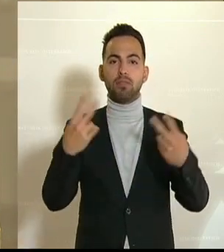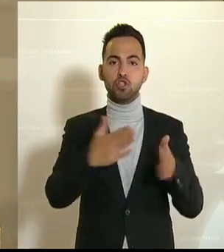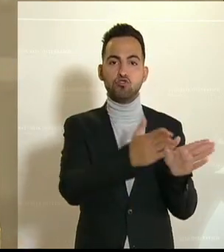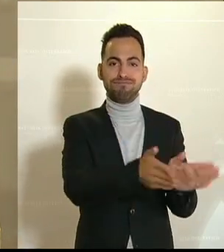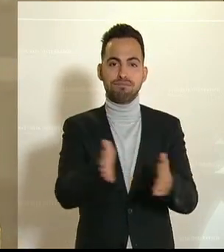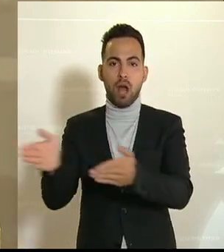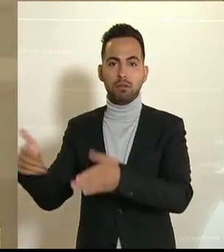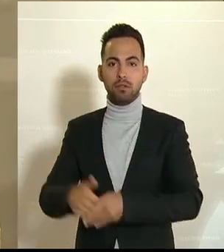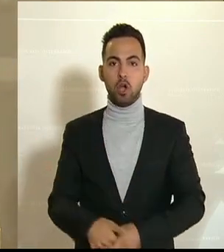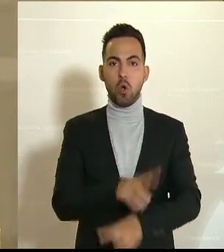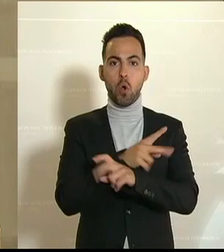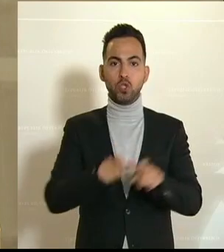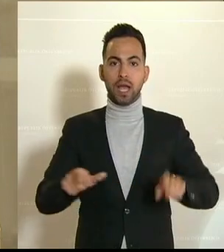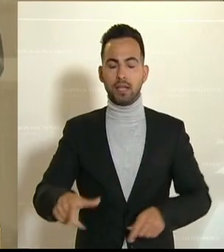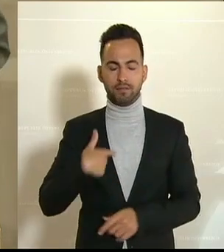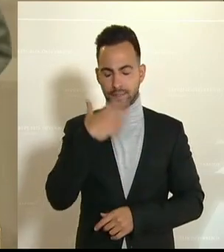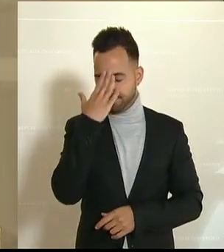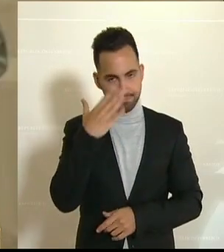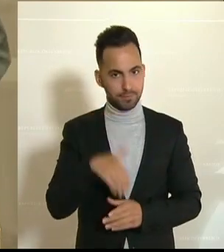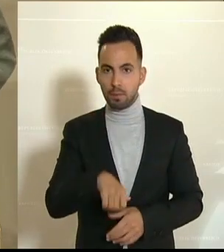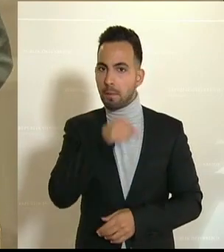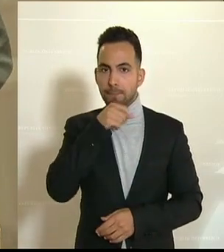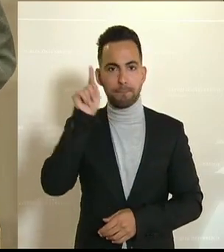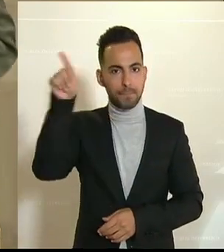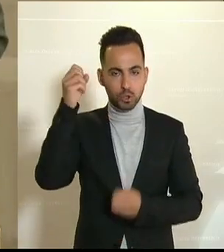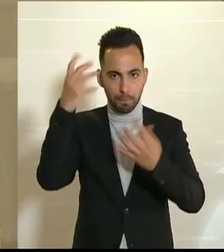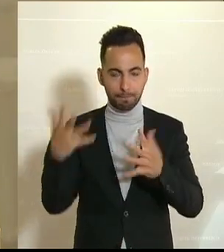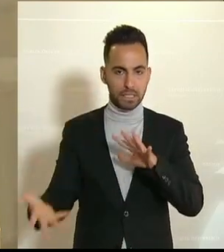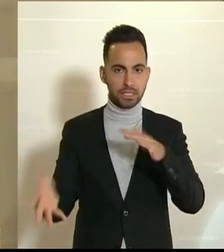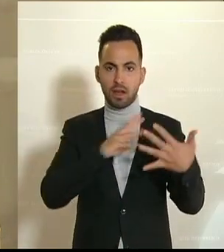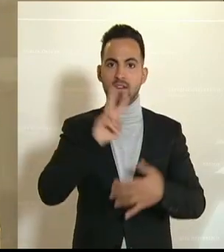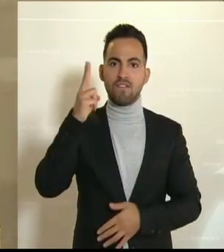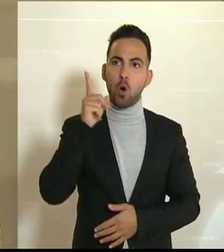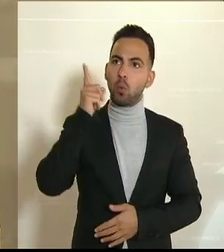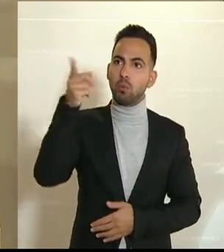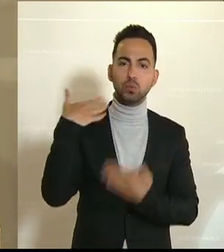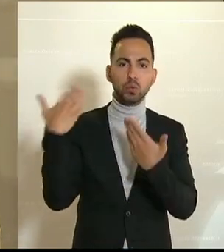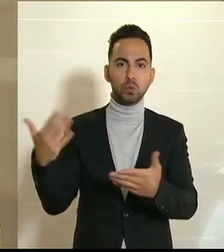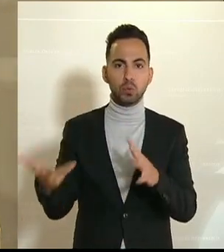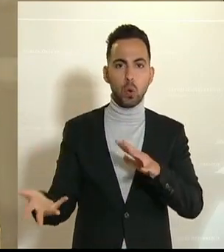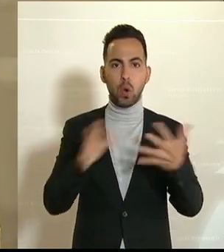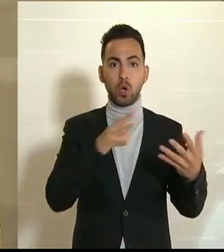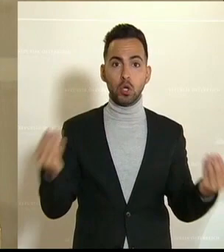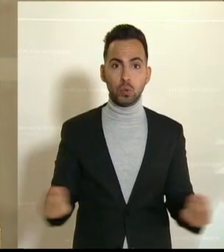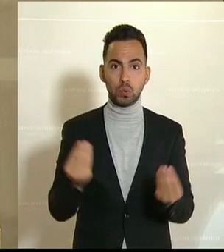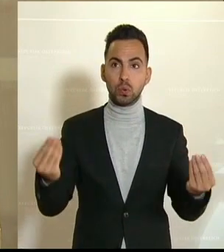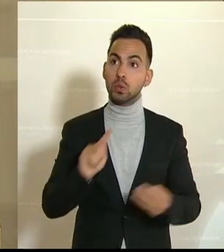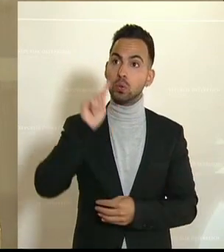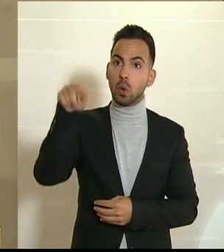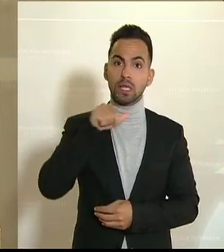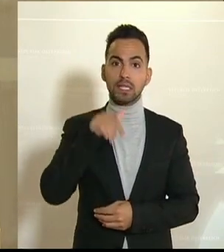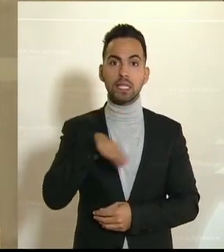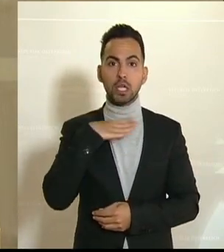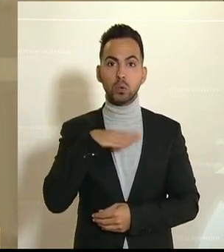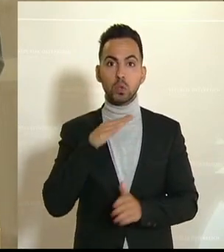Jeder Österreicher schüttelt den Kopf, wenn er sieht, was bei der Post los ist. Na, warum ist es dort so? Weil sie dort nicht für